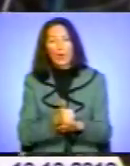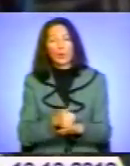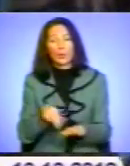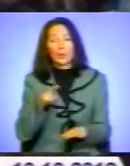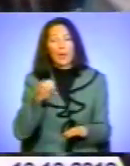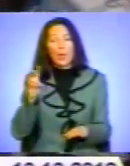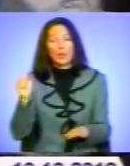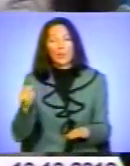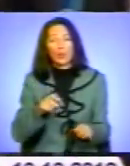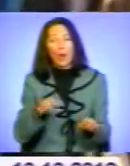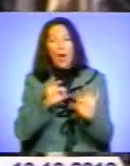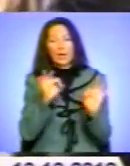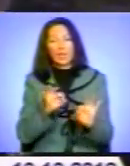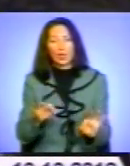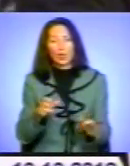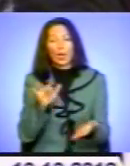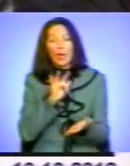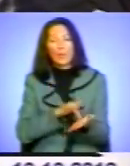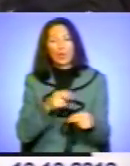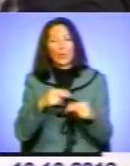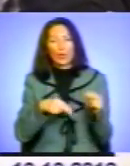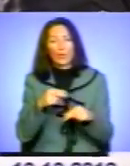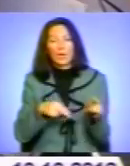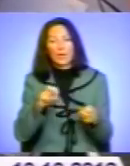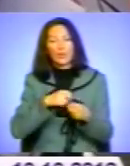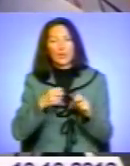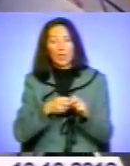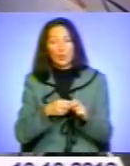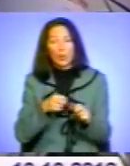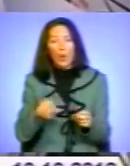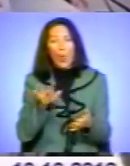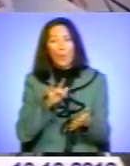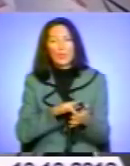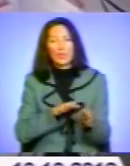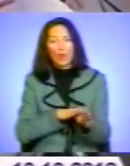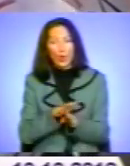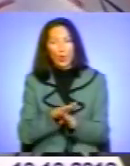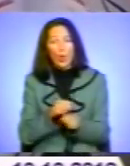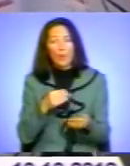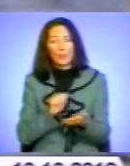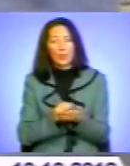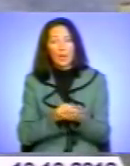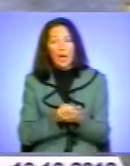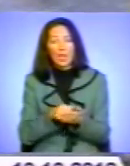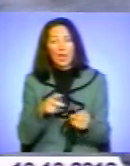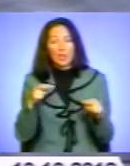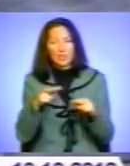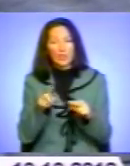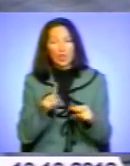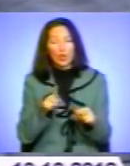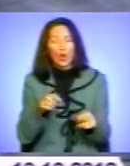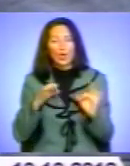та містобудування Івано-Франківського міськвиконкому. Матеріали документування свідчать про те, що